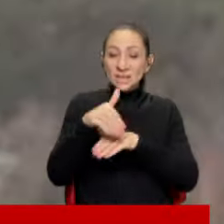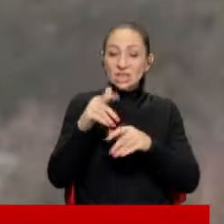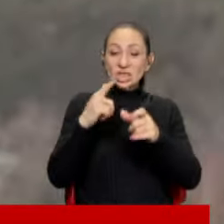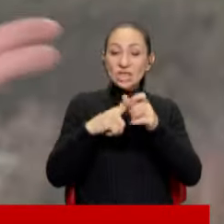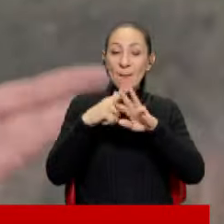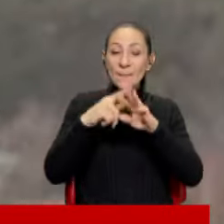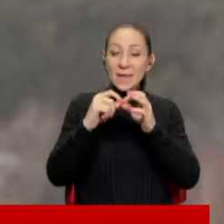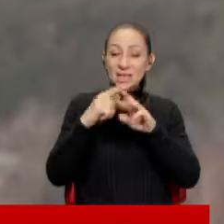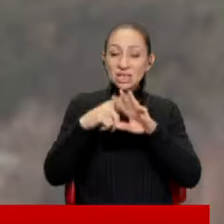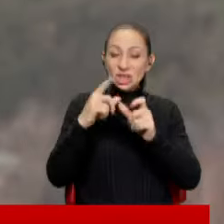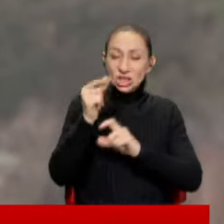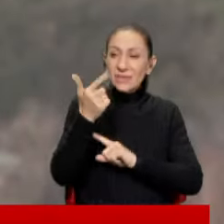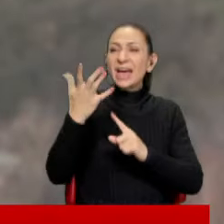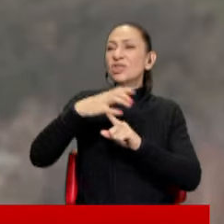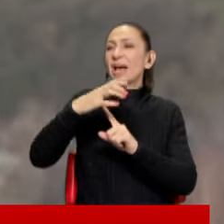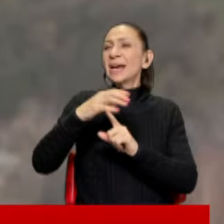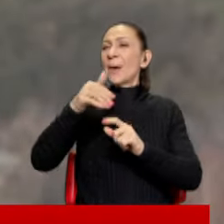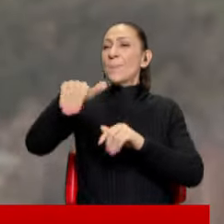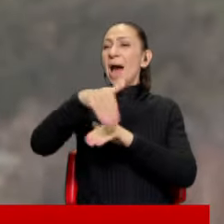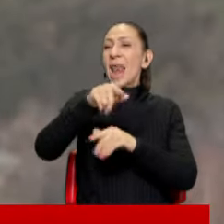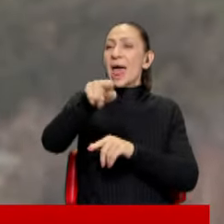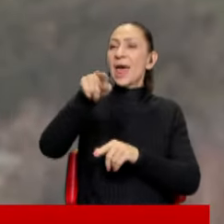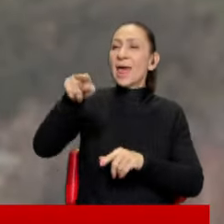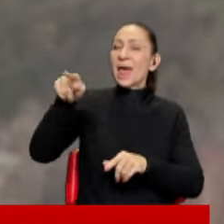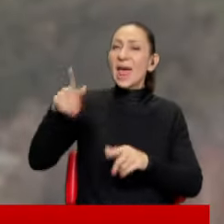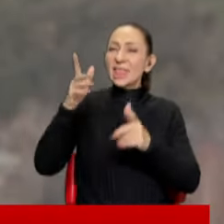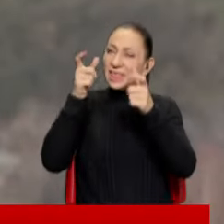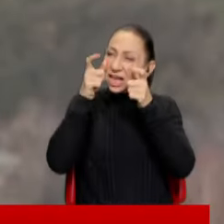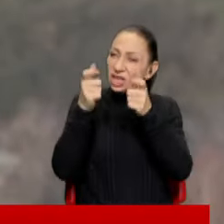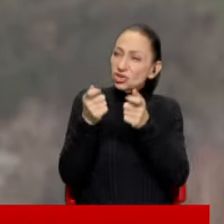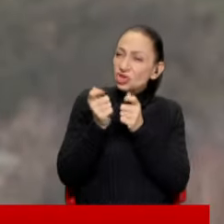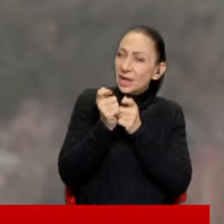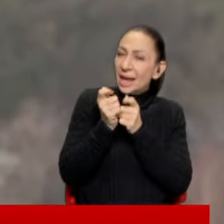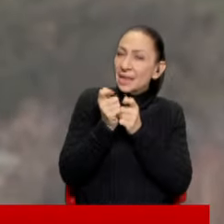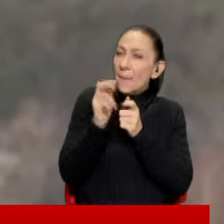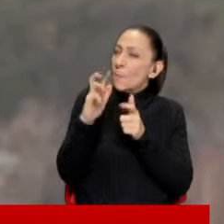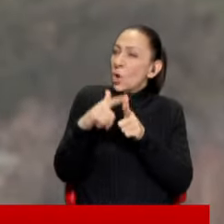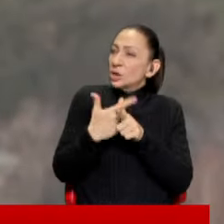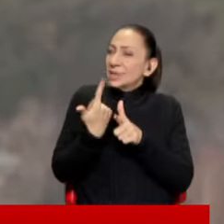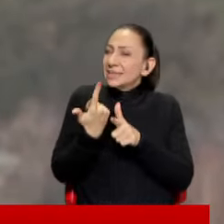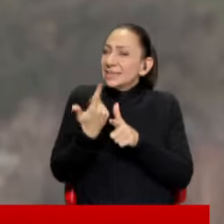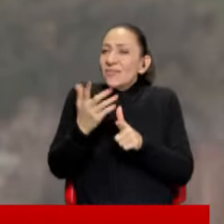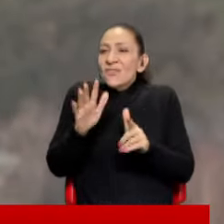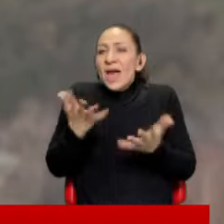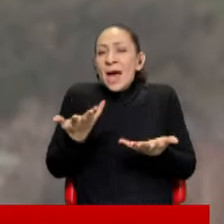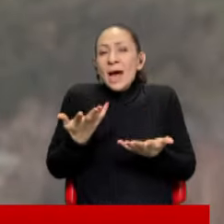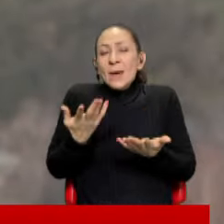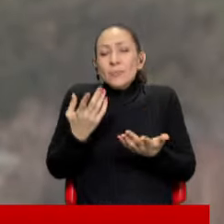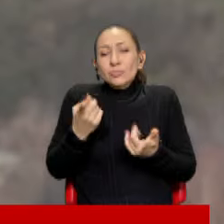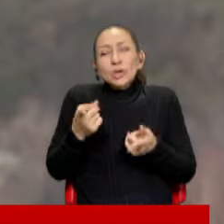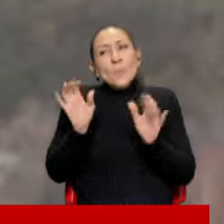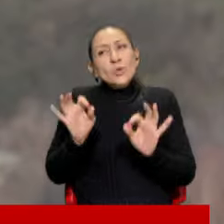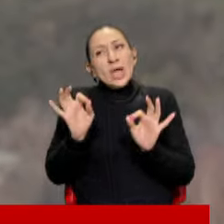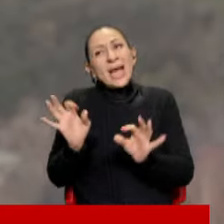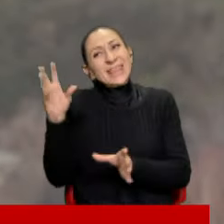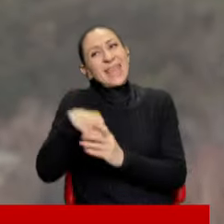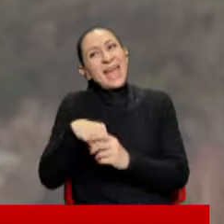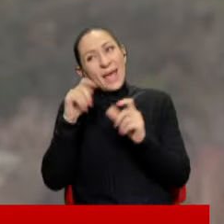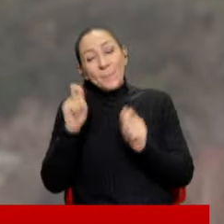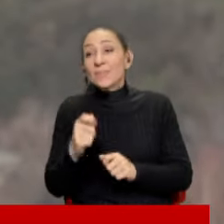Cebeci'de, Çankaya'nın herhangi bir semtinde, mahallesinde en dikkat çeken projeniz ya da ya bunu da mutlaka dahil